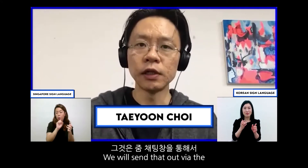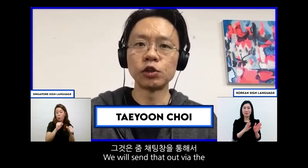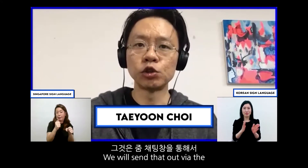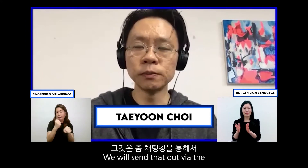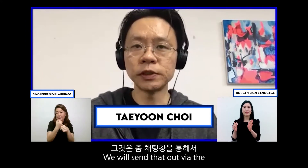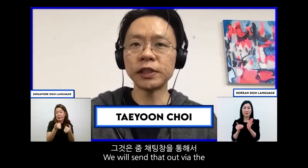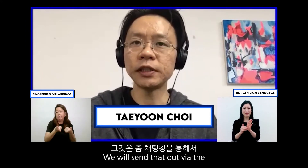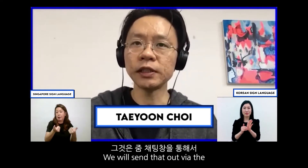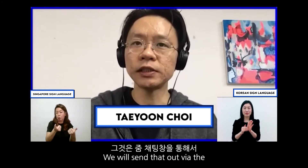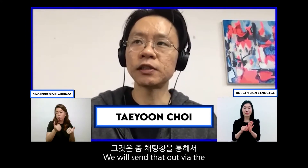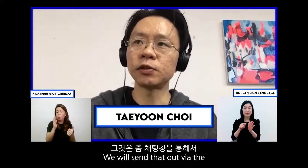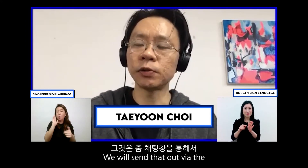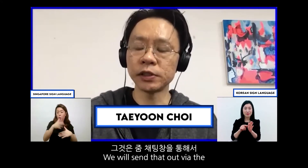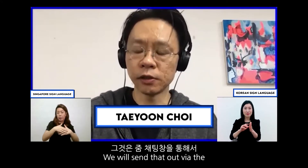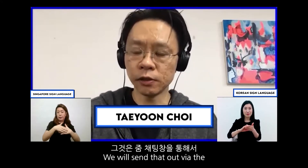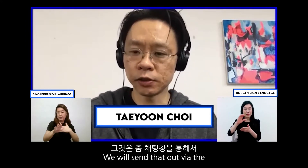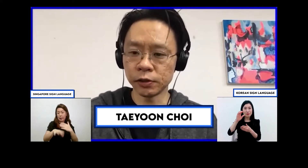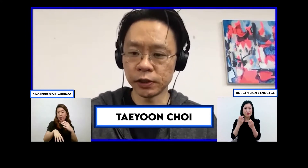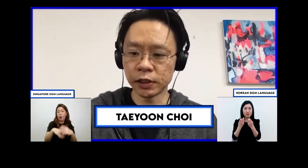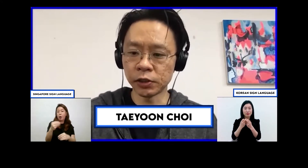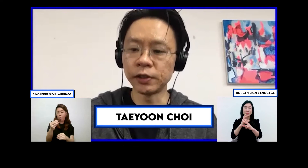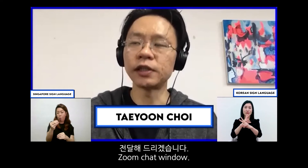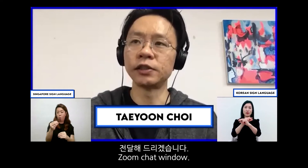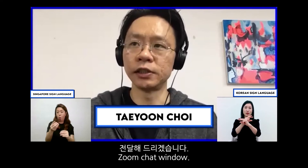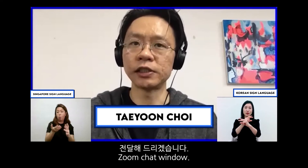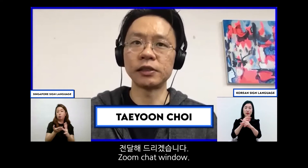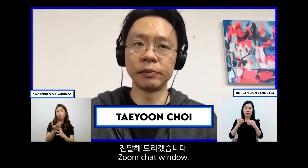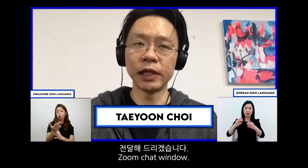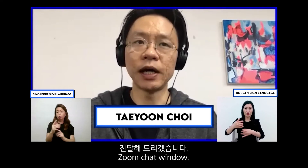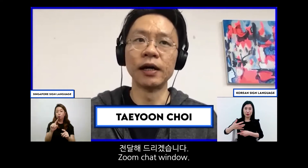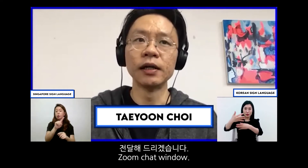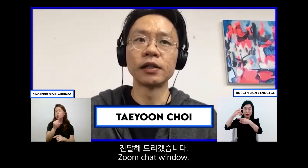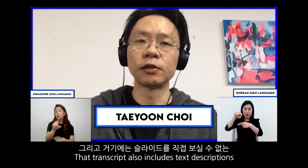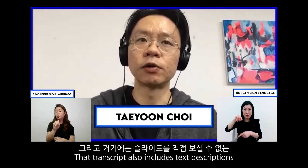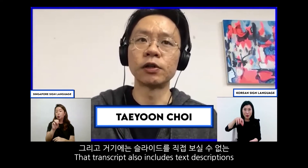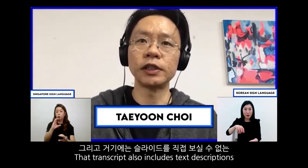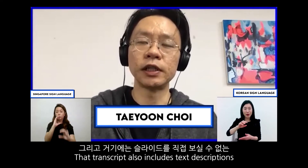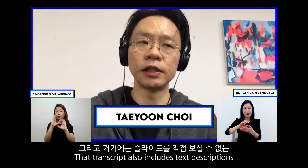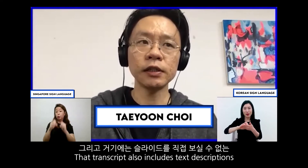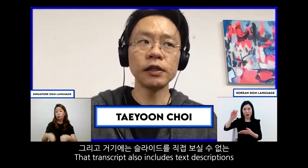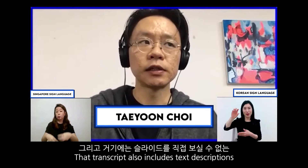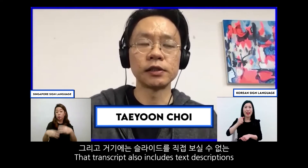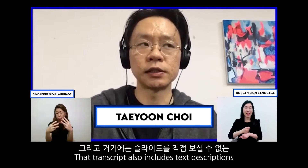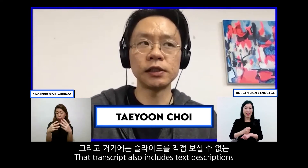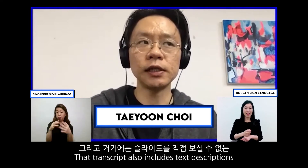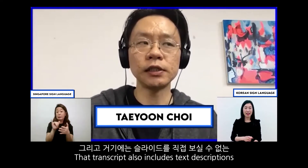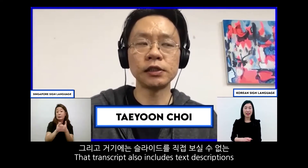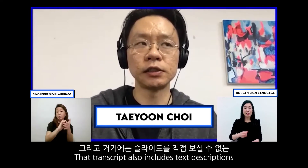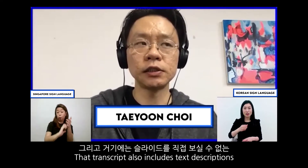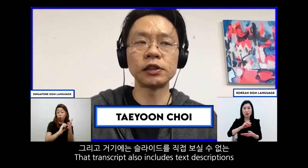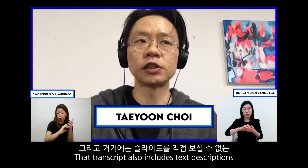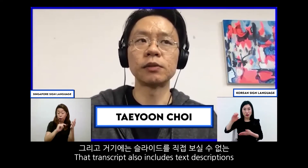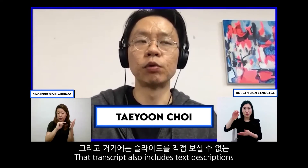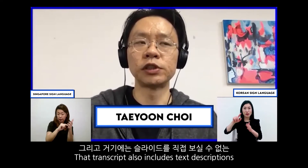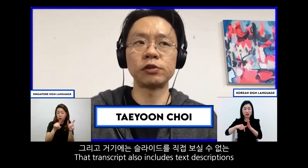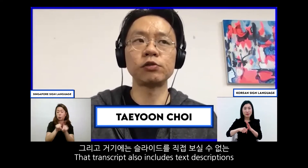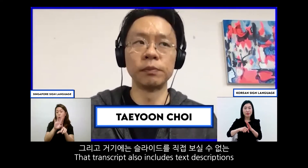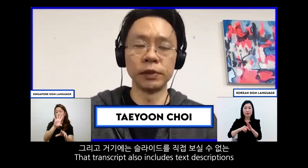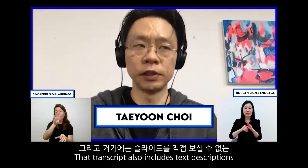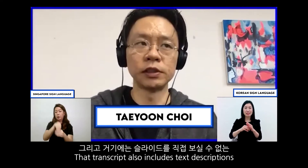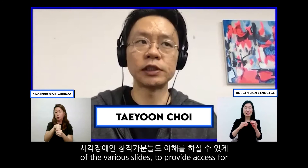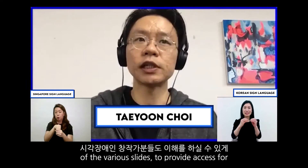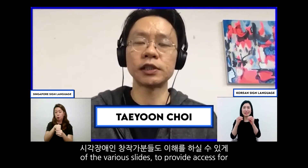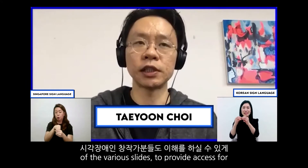그것은 줌 채팅창을 통해서 저희가 전달을 드리겠습니다. 그리고 거기에는 그 슬라이드를 직접 보실